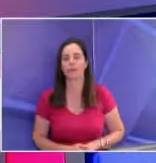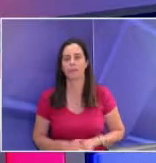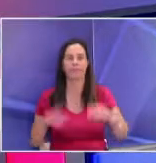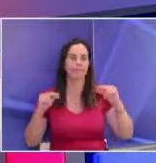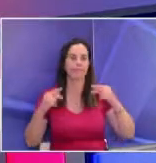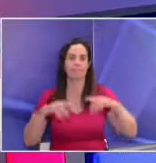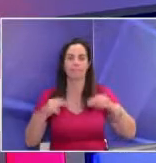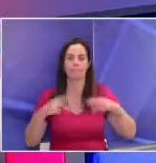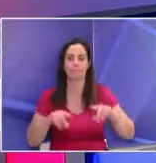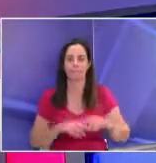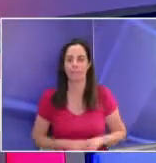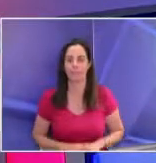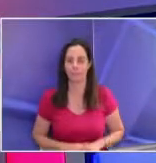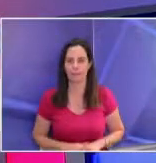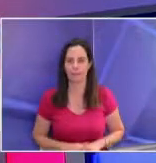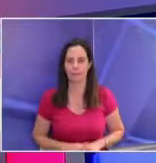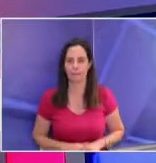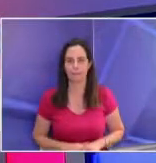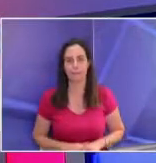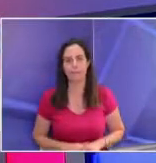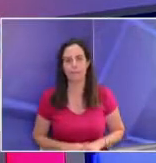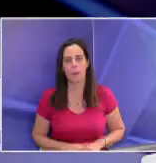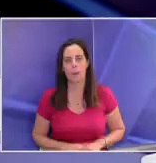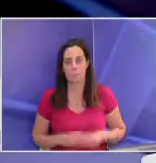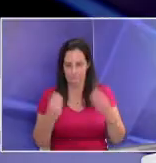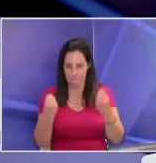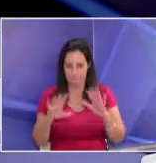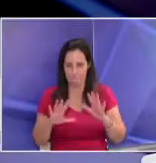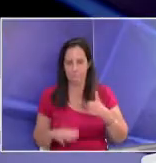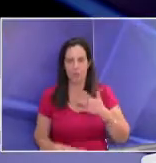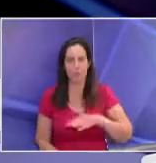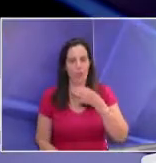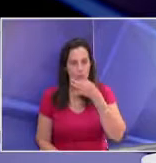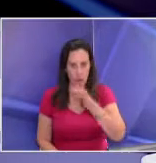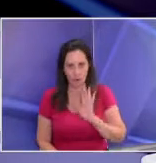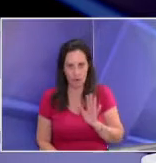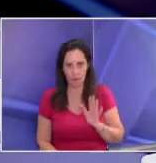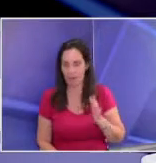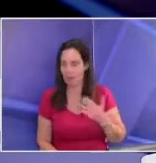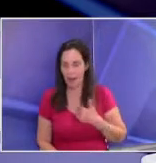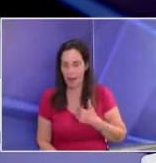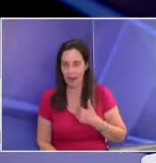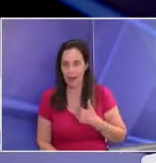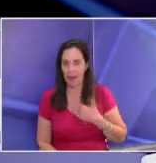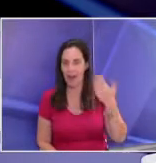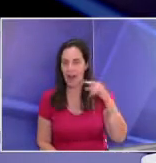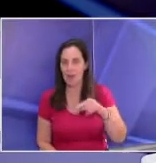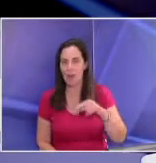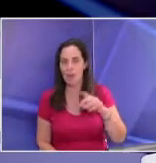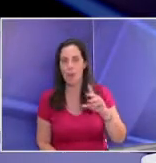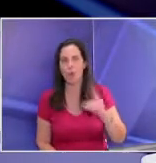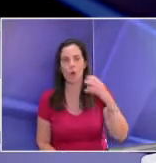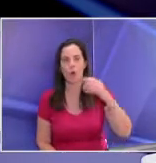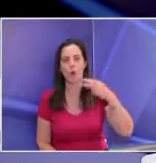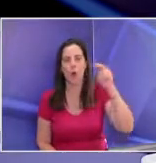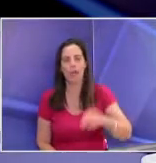אבל מי עשה את זה? רבנים, אל תשכח את ארגון אייל, זה השבק. תהיה איתי רגע. אני רוצה לשאול אותך שאלה. היה פה דורון כהן,